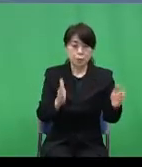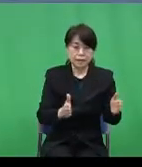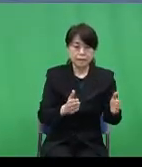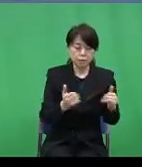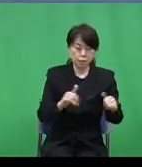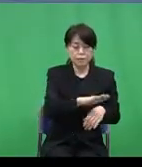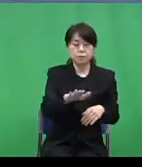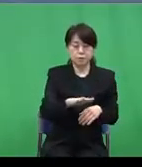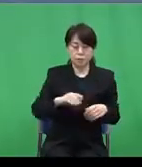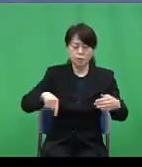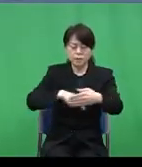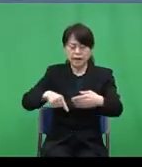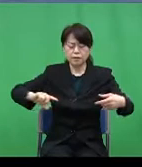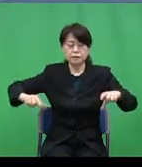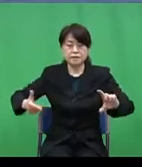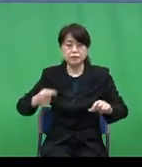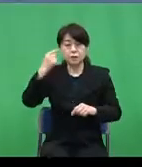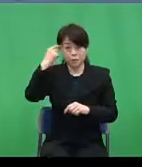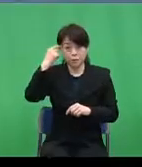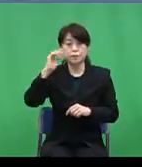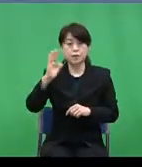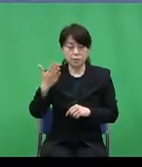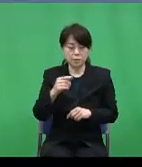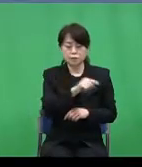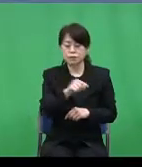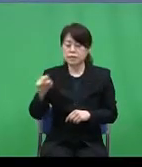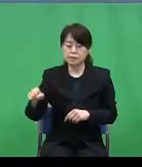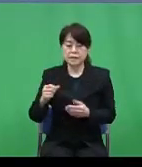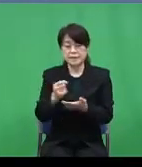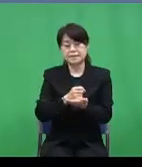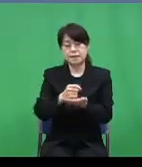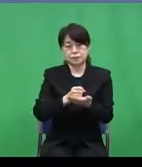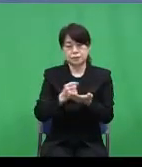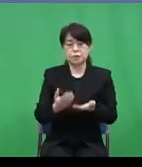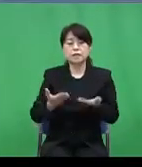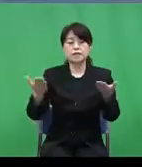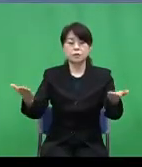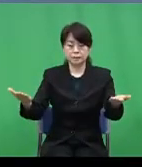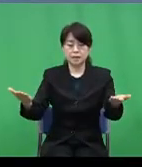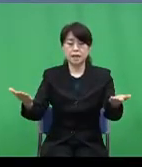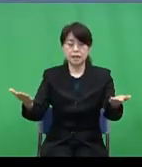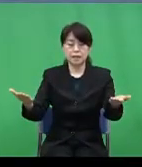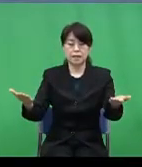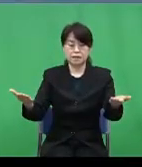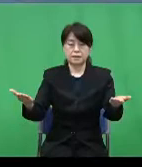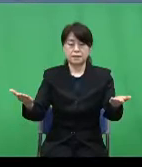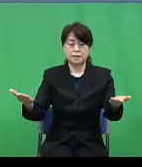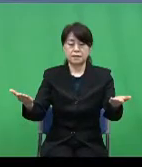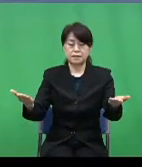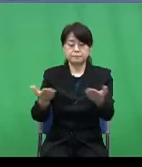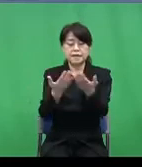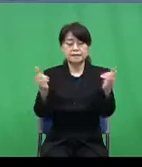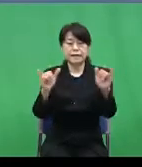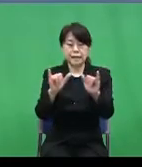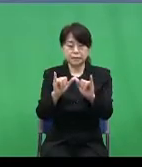れにですね、まあ、チャンスを提供して、そして社会